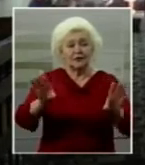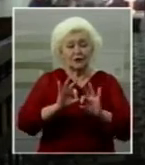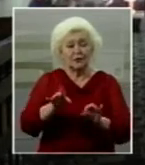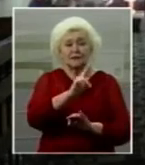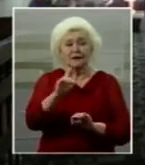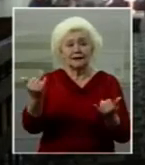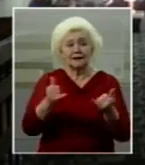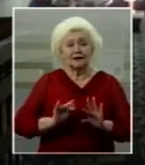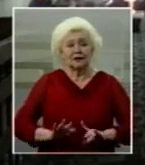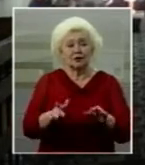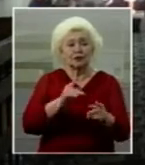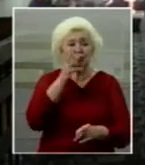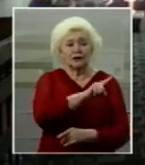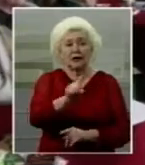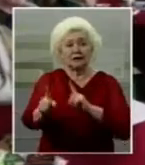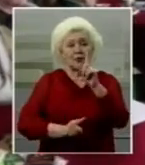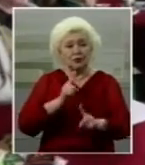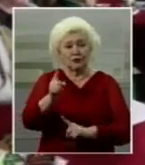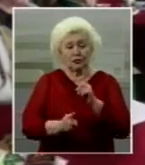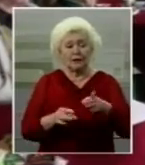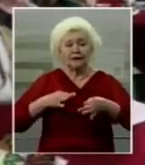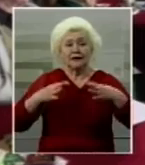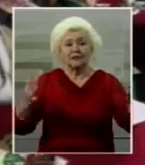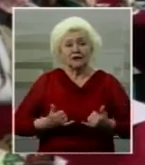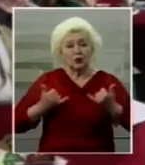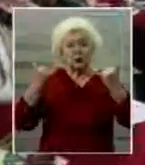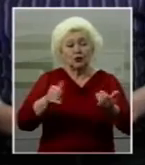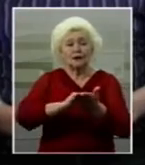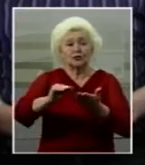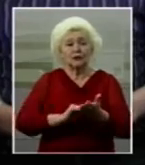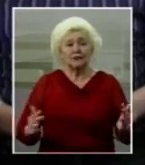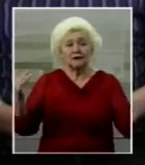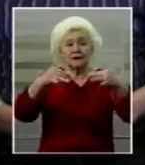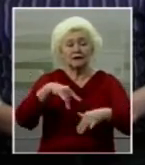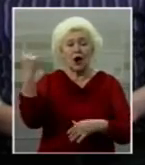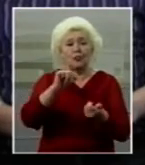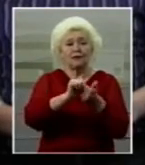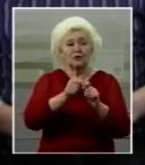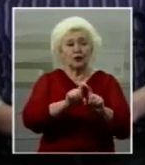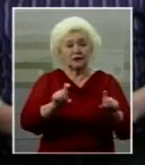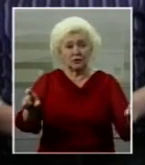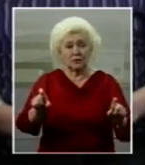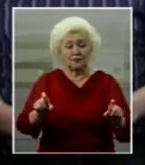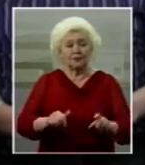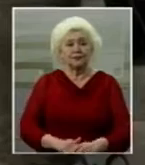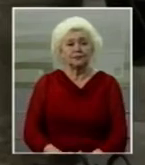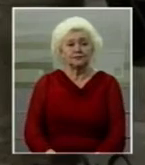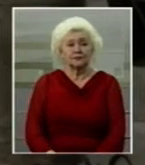пройшли етап реформування. На святкування ювілею журналісти зібрались в обласній книгозбірні.